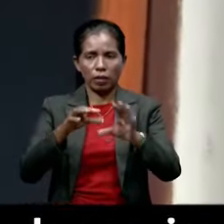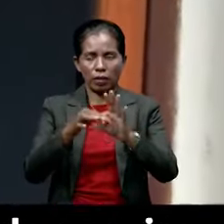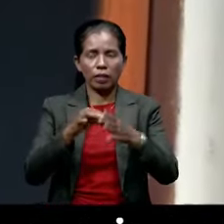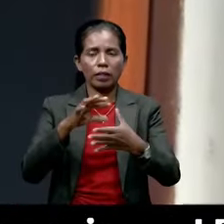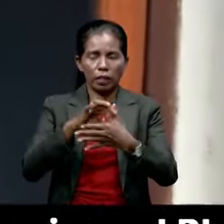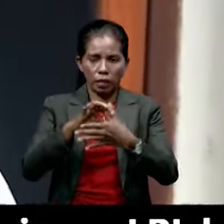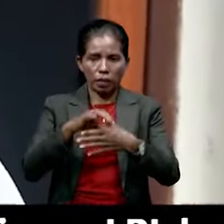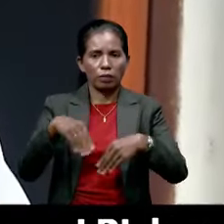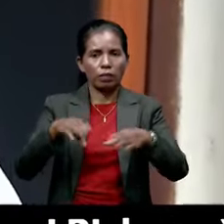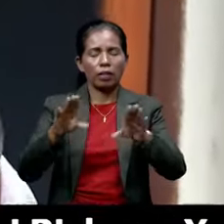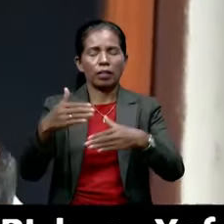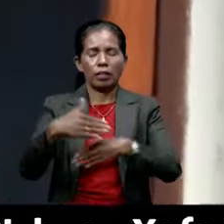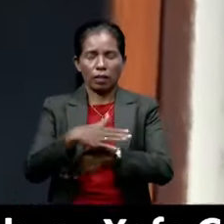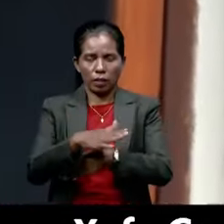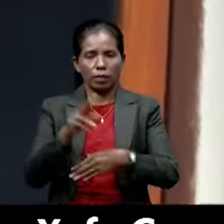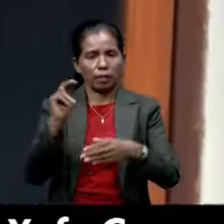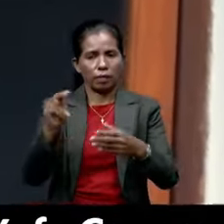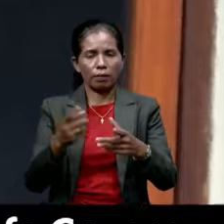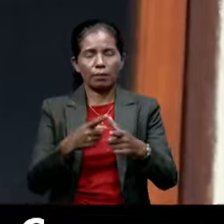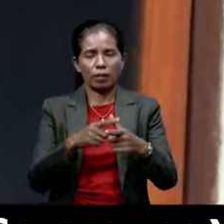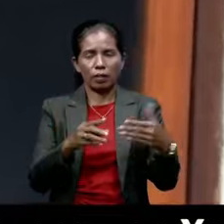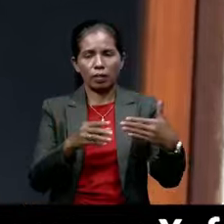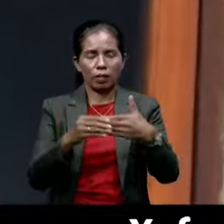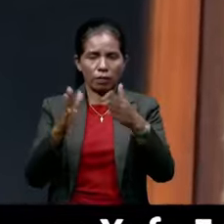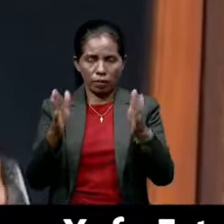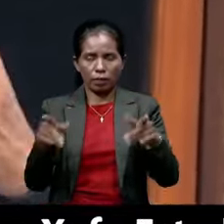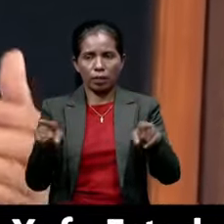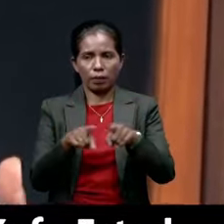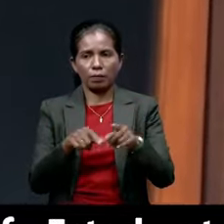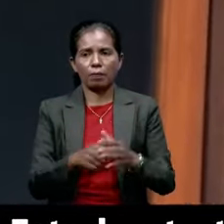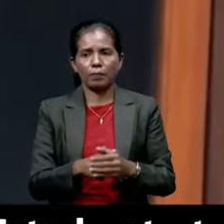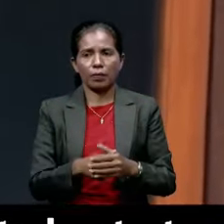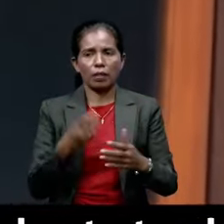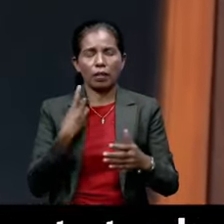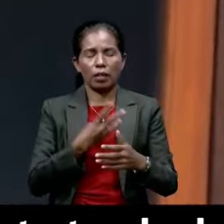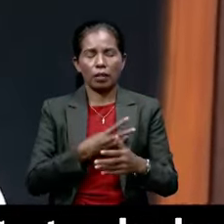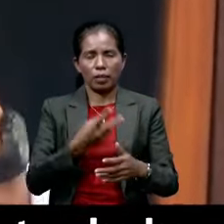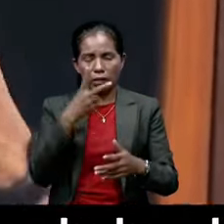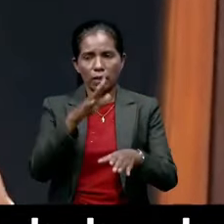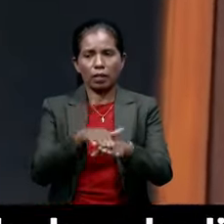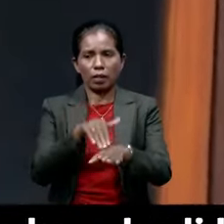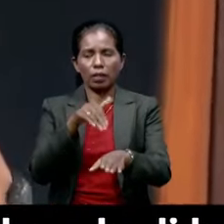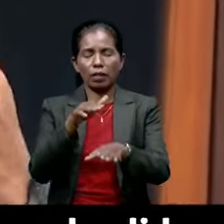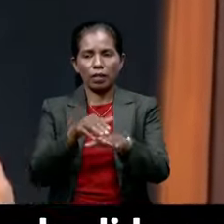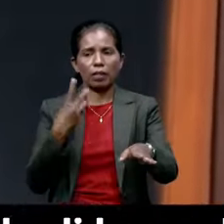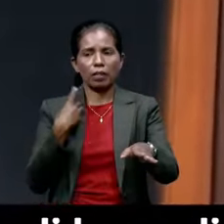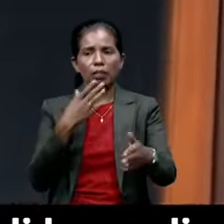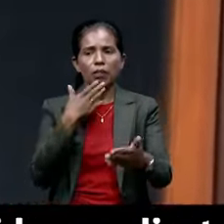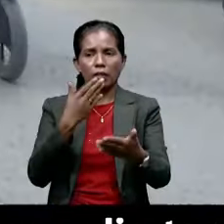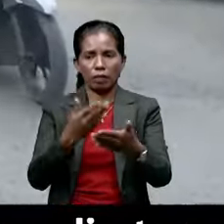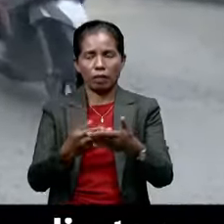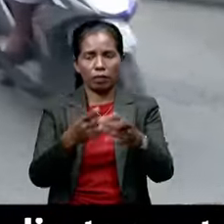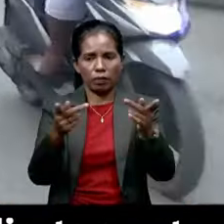ini itu tengok organisasi malam sana. Tengok kondisi orang orang sih, hanya mesti negri kita organisasi nafas ini perdiak lagi kondisi orang